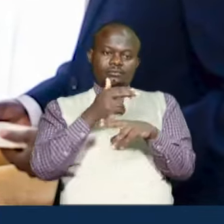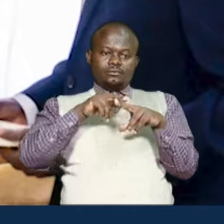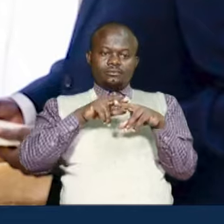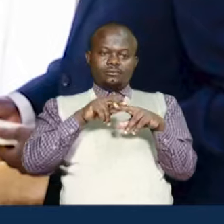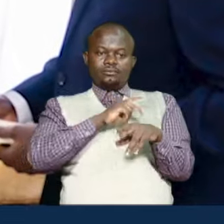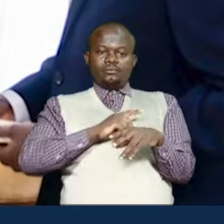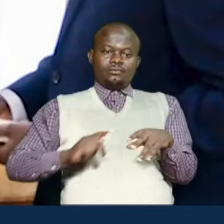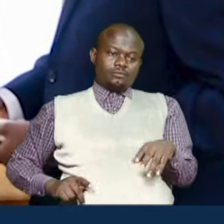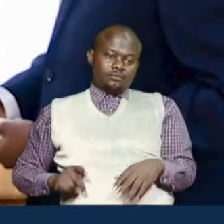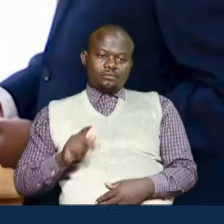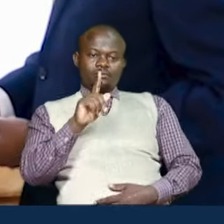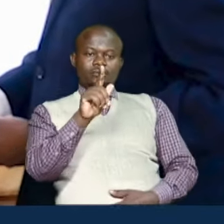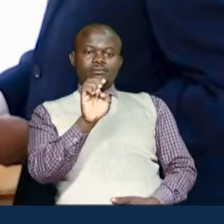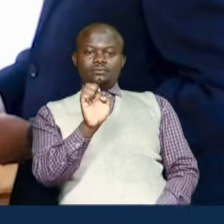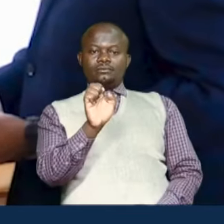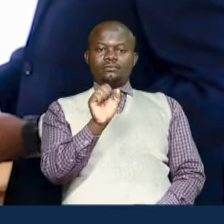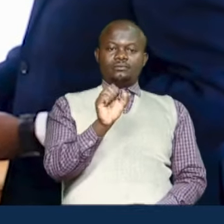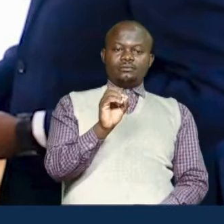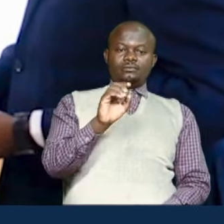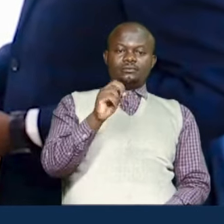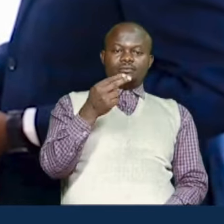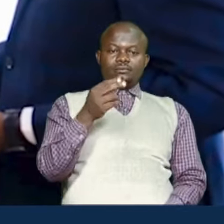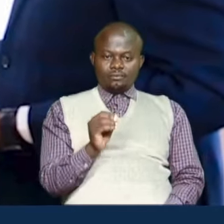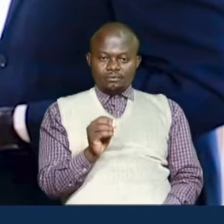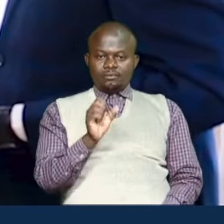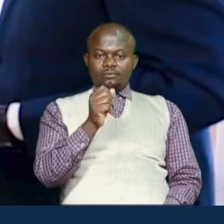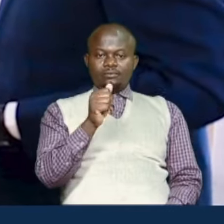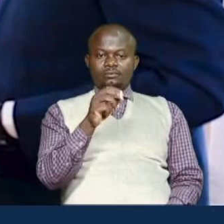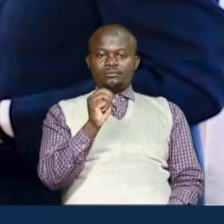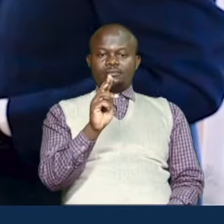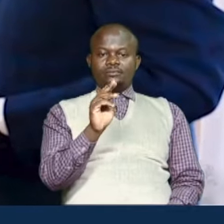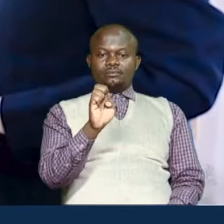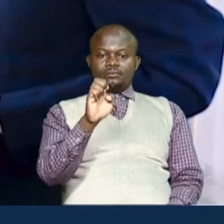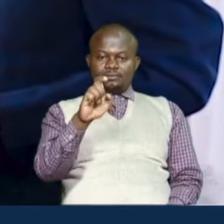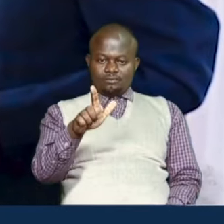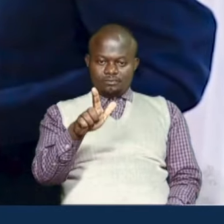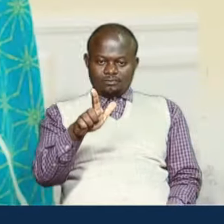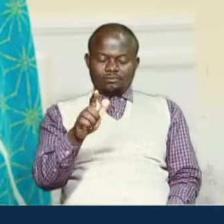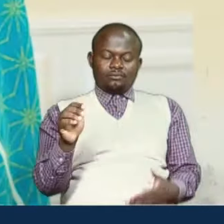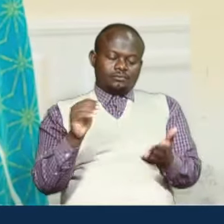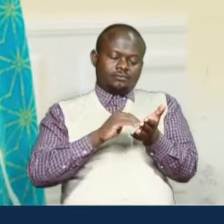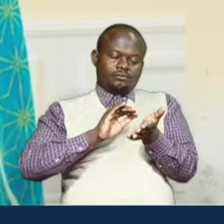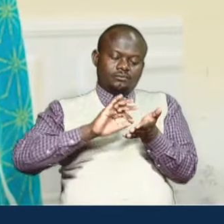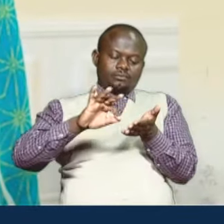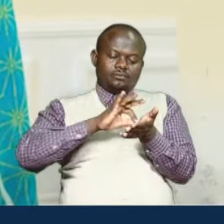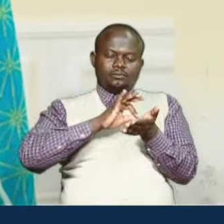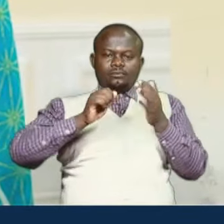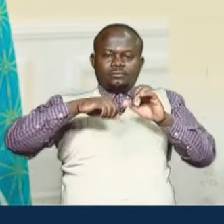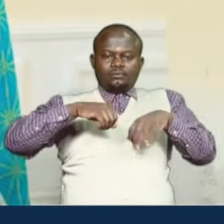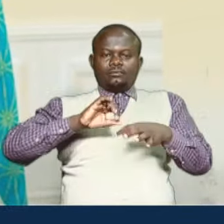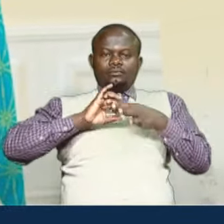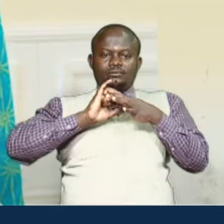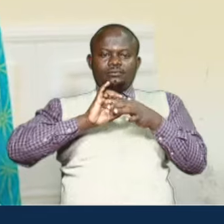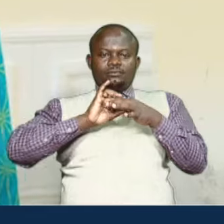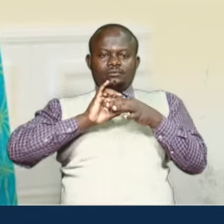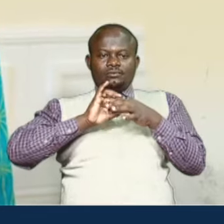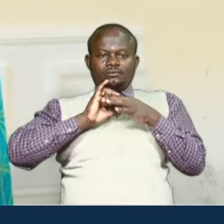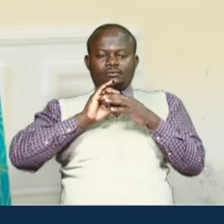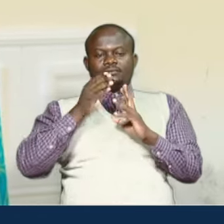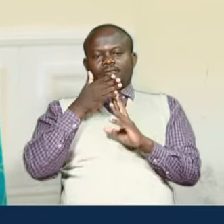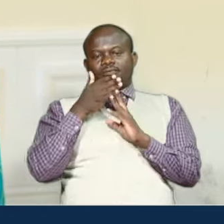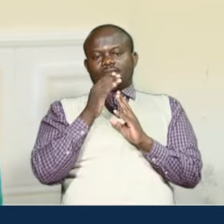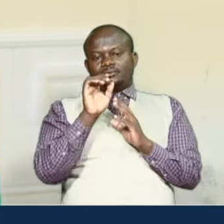Lesotho Samuel Ntsokwane Matekane hasinywa kandi n'amasezerano y'ubufatanye hagati